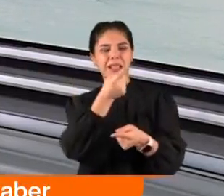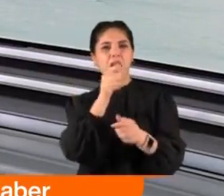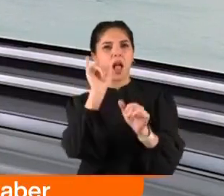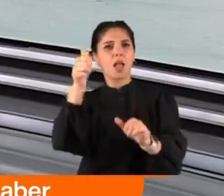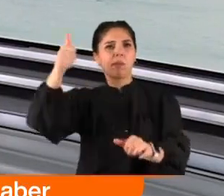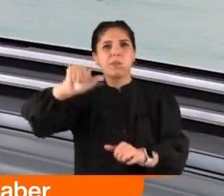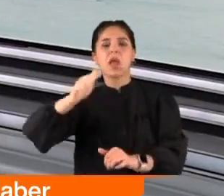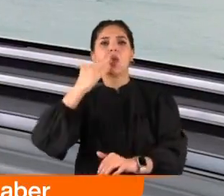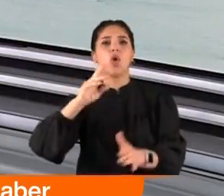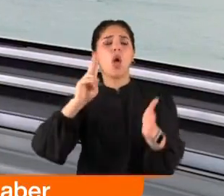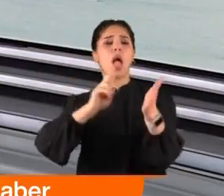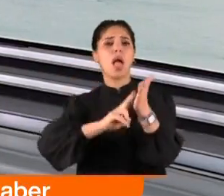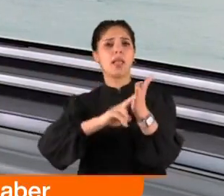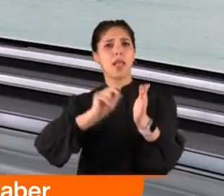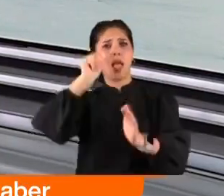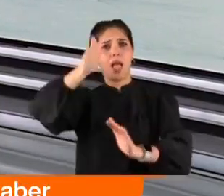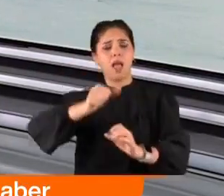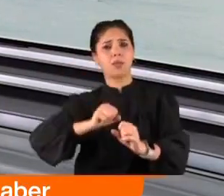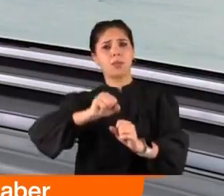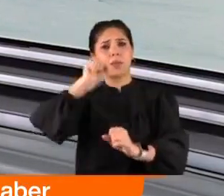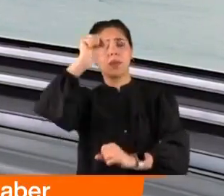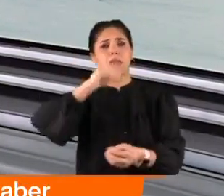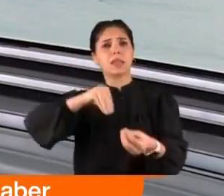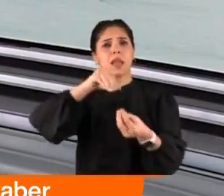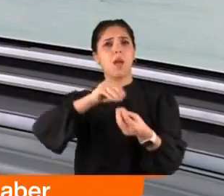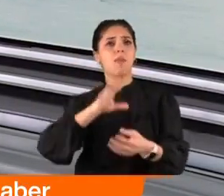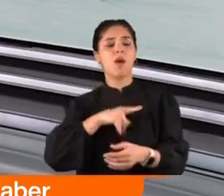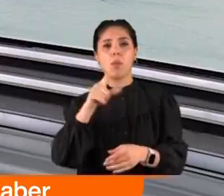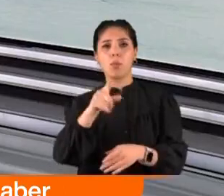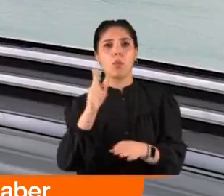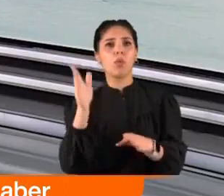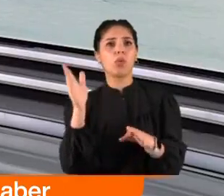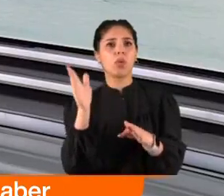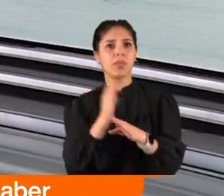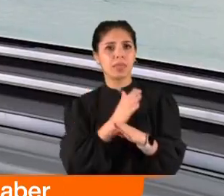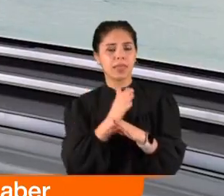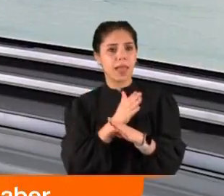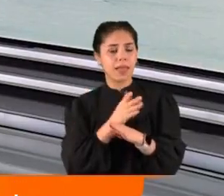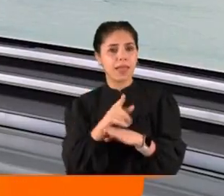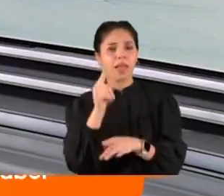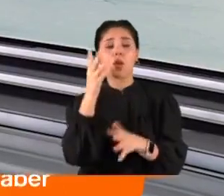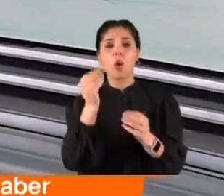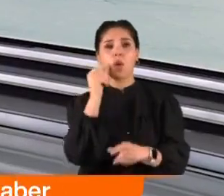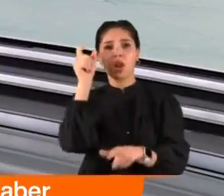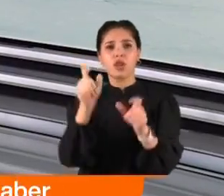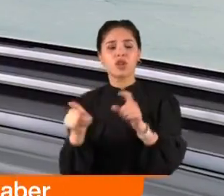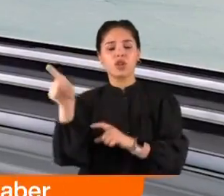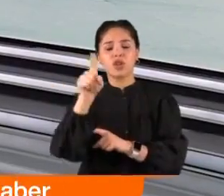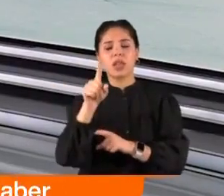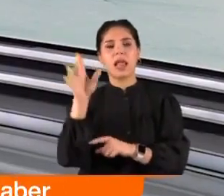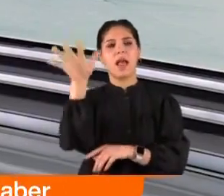eşlik etmedi. Etiketler her geçen gün yukarı doğru gidiyor. Tabii bunun müsebbipleri, sebep olanları tepkinin